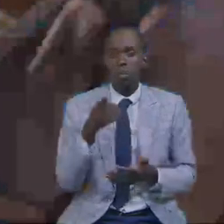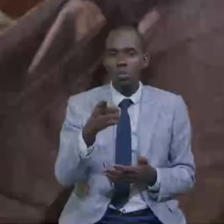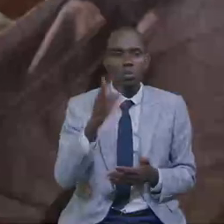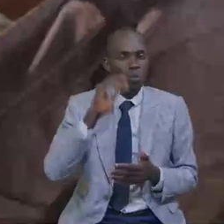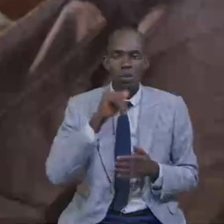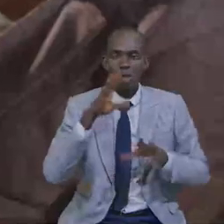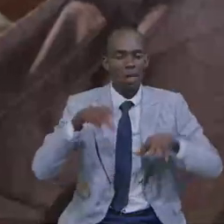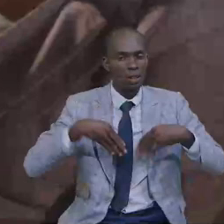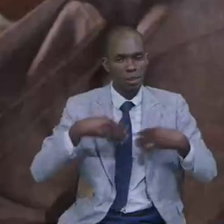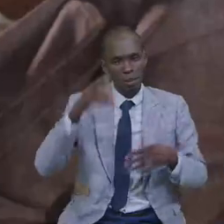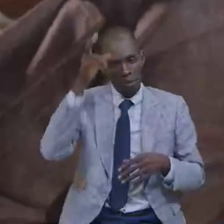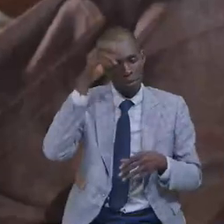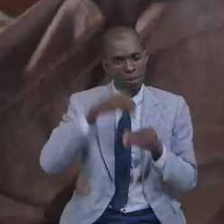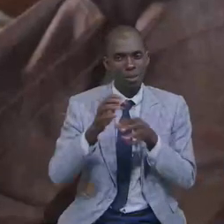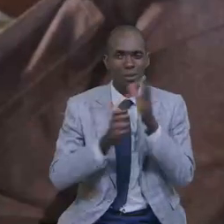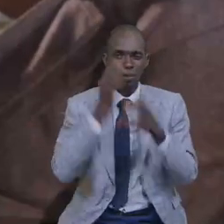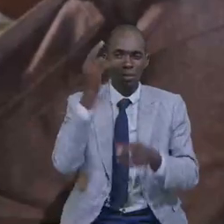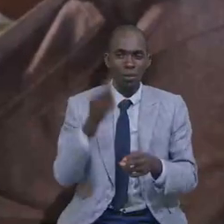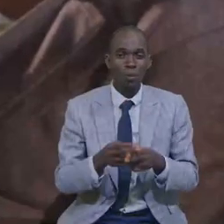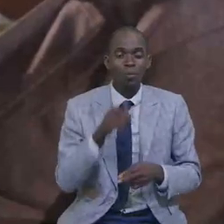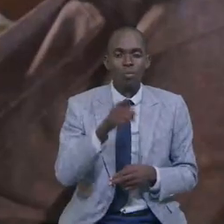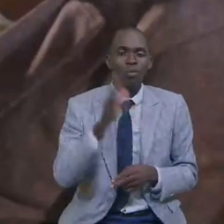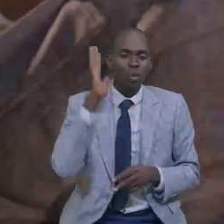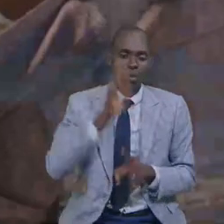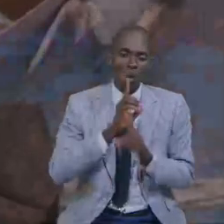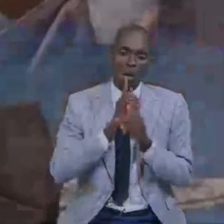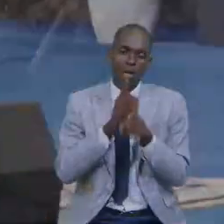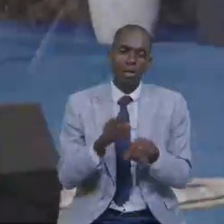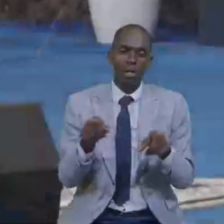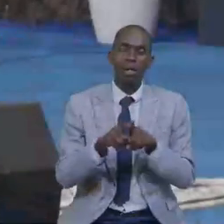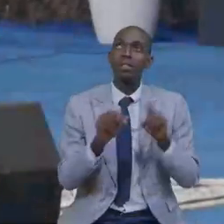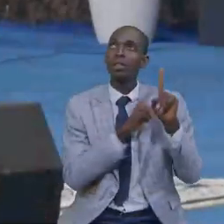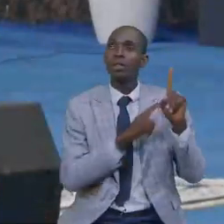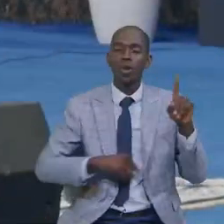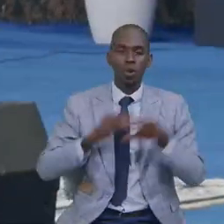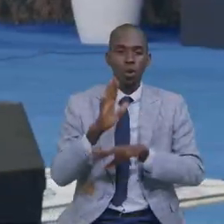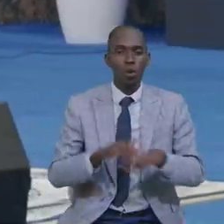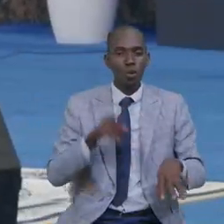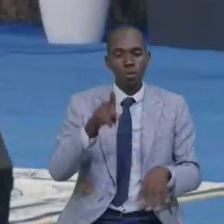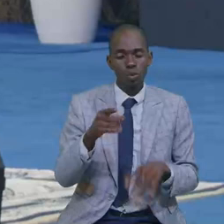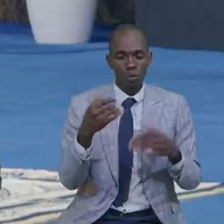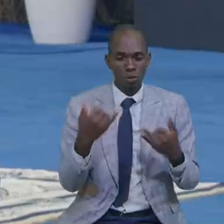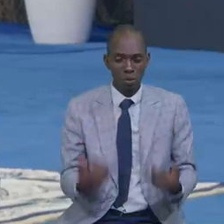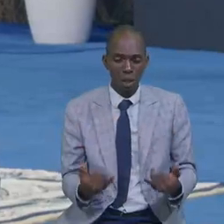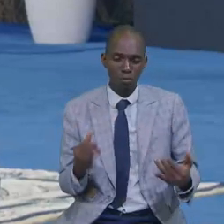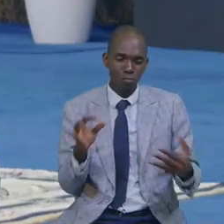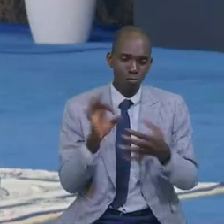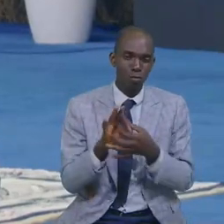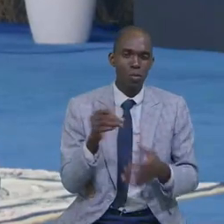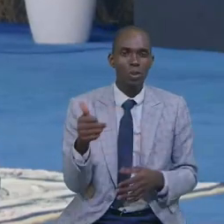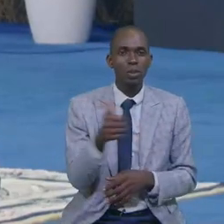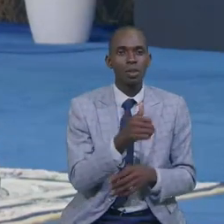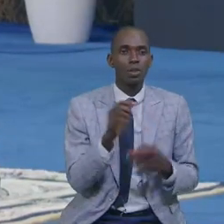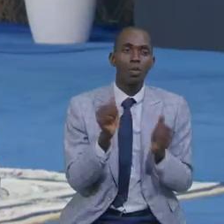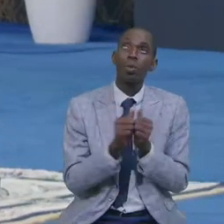tourner ta vie à Satan tu vas répondre au Seigneur quand il t'appelle attache-toi donc